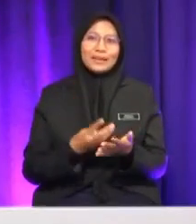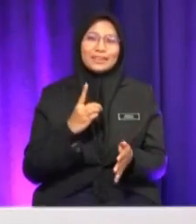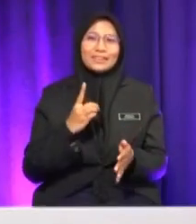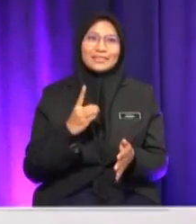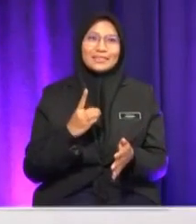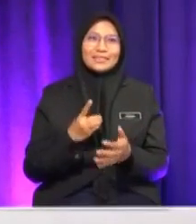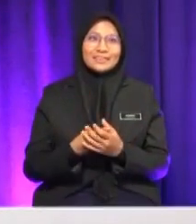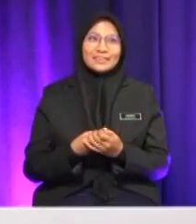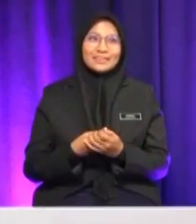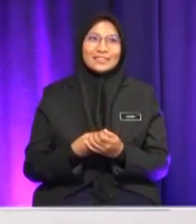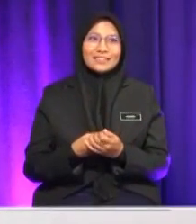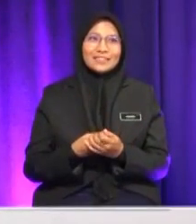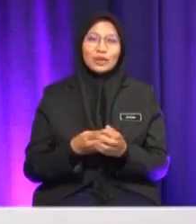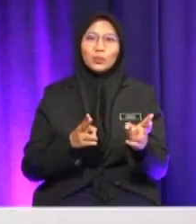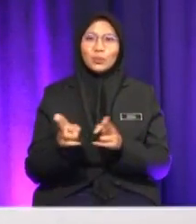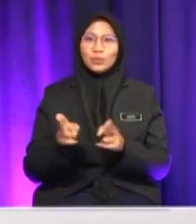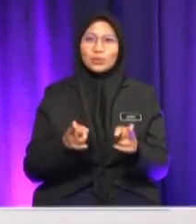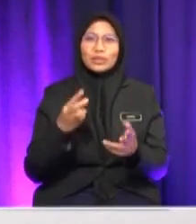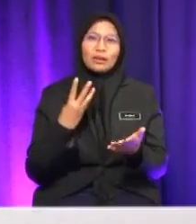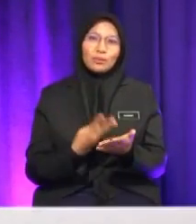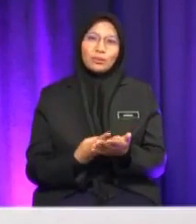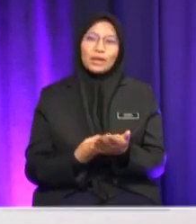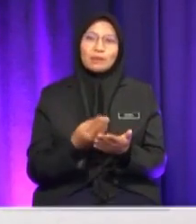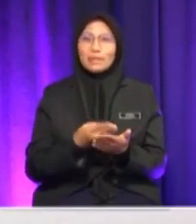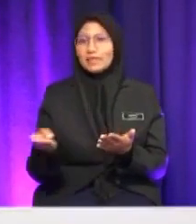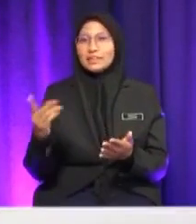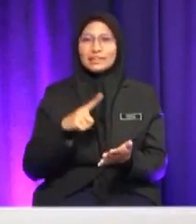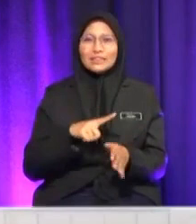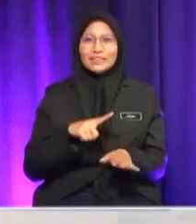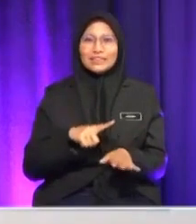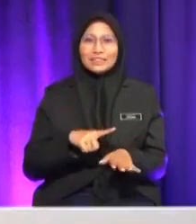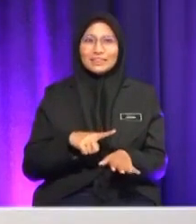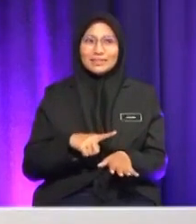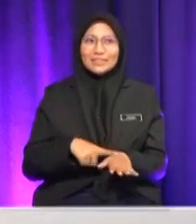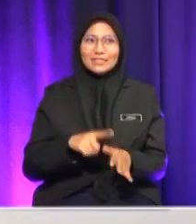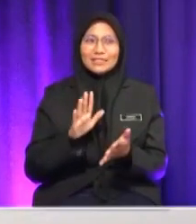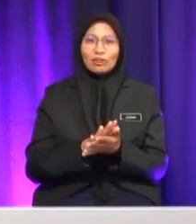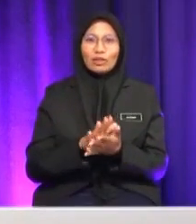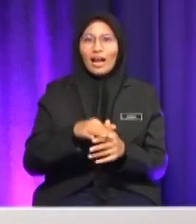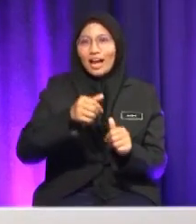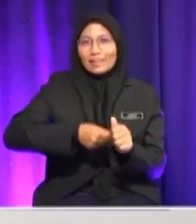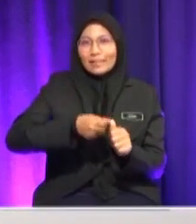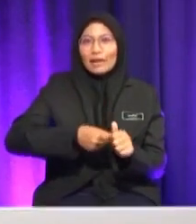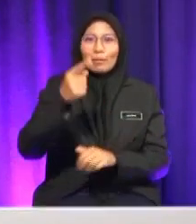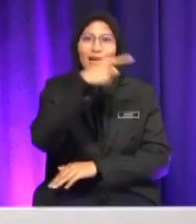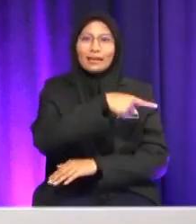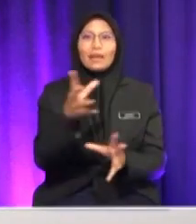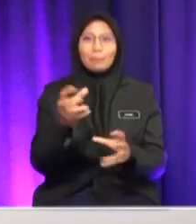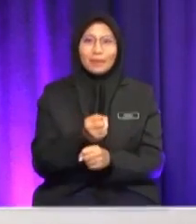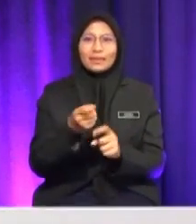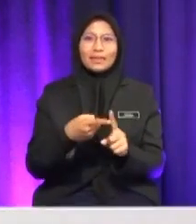Bagaimana Pritika akan menguruskan wang perbelanjaan yang Pritika akan dapat setiap hari untuk ke sekolah, Pritika?